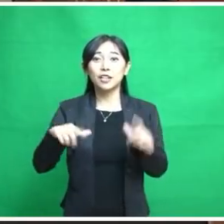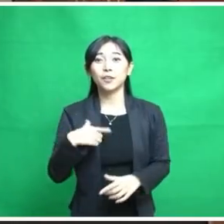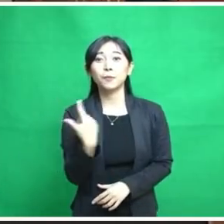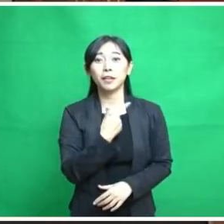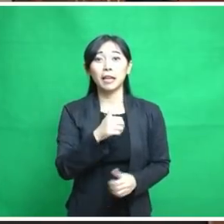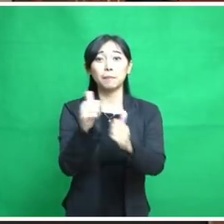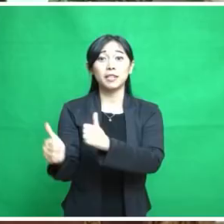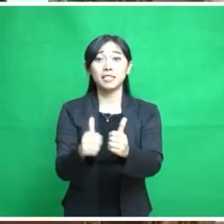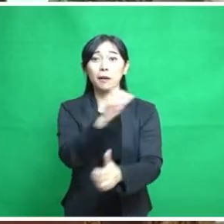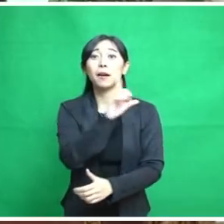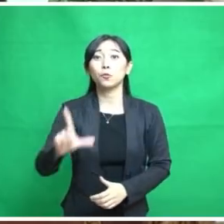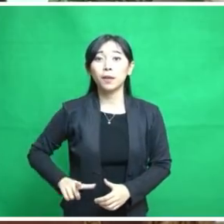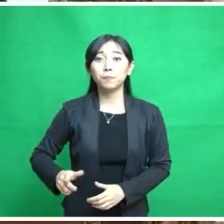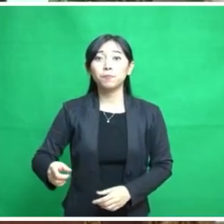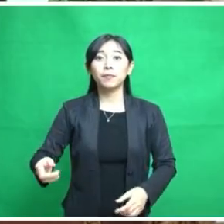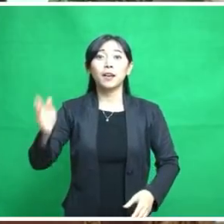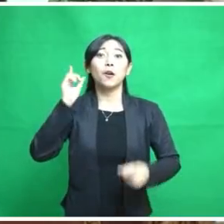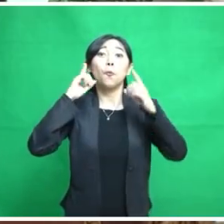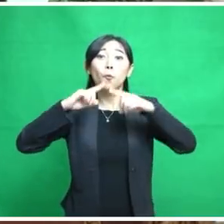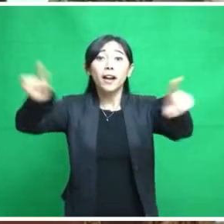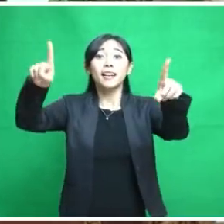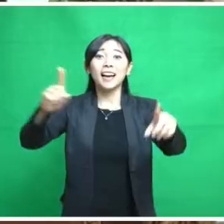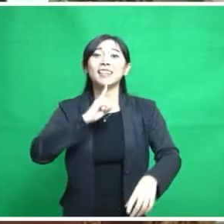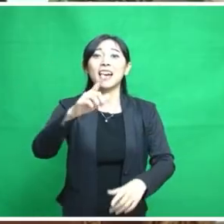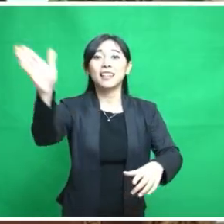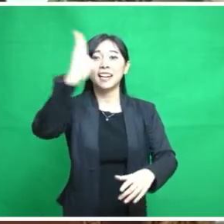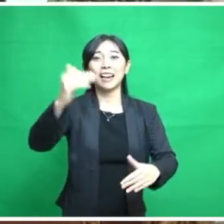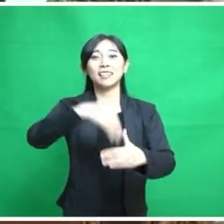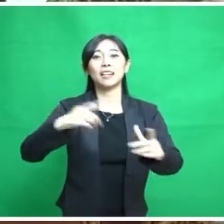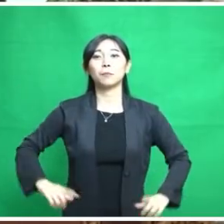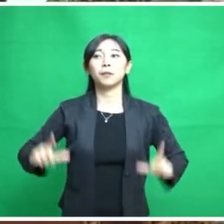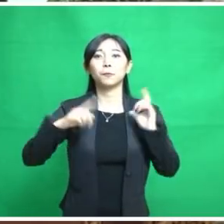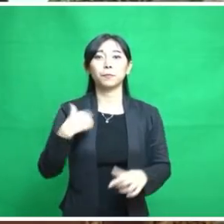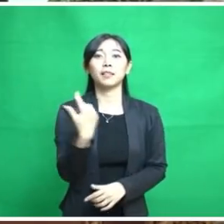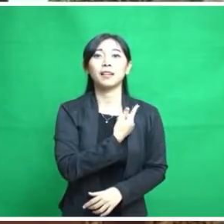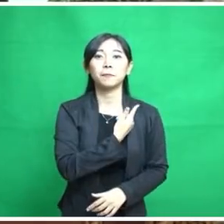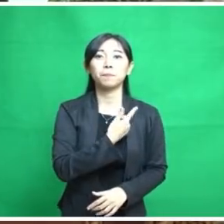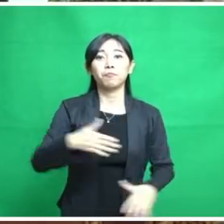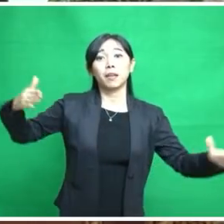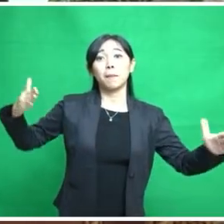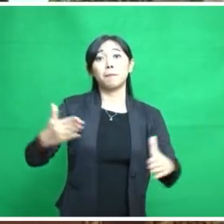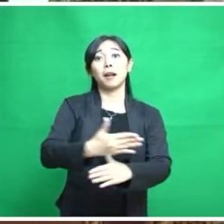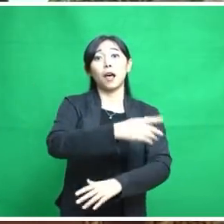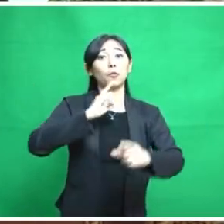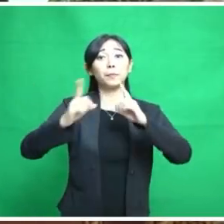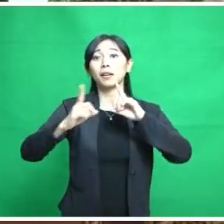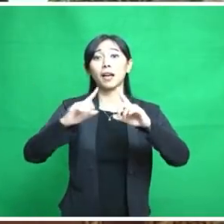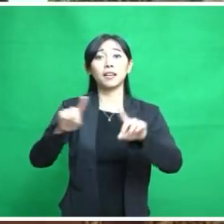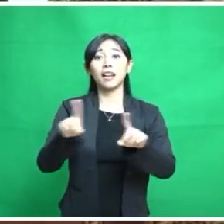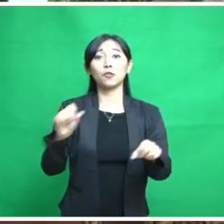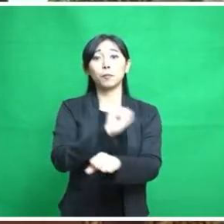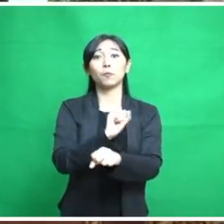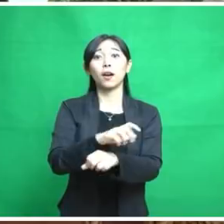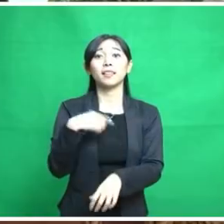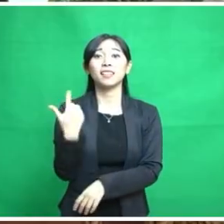dengannya. Wartakanlah kehadiran Allah dalam hidup kita. Melalui tutur kata maupun